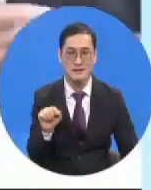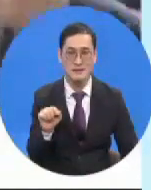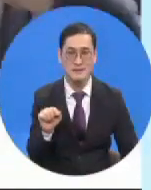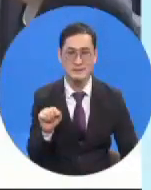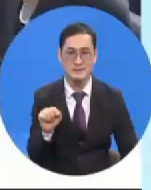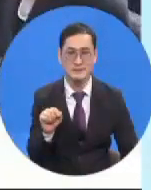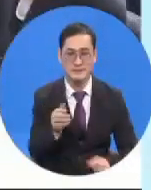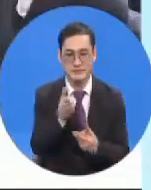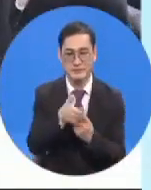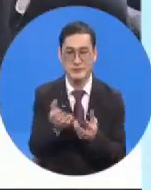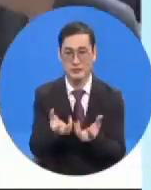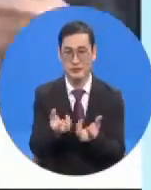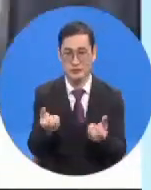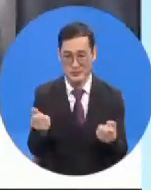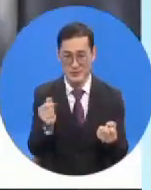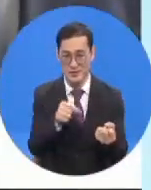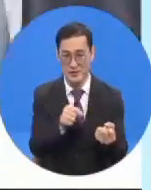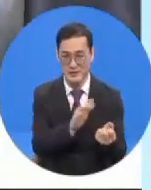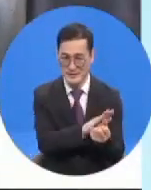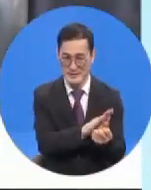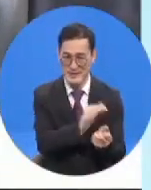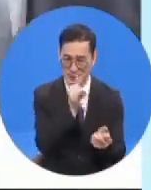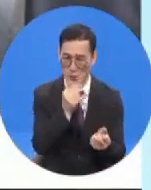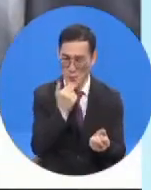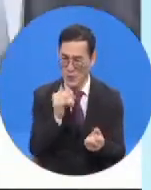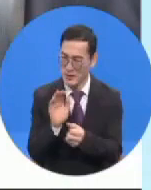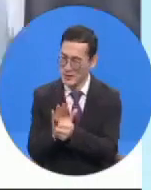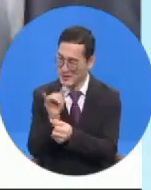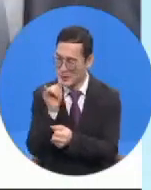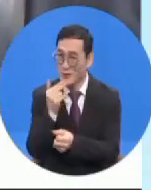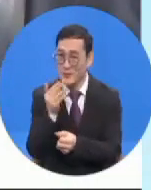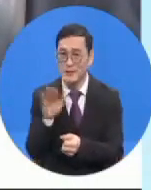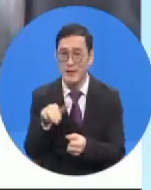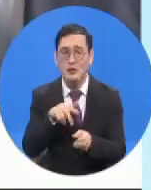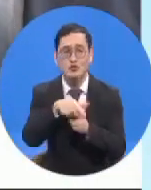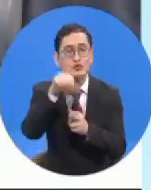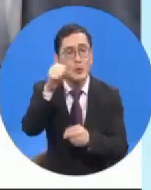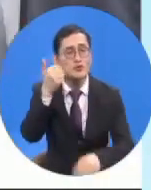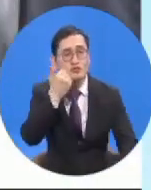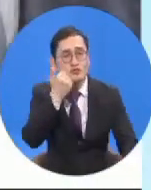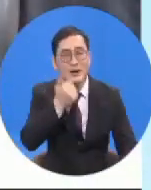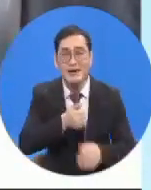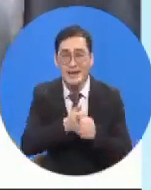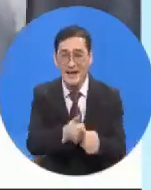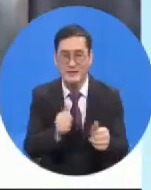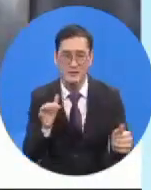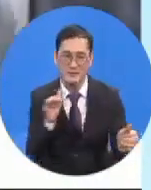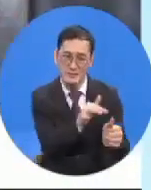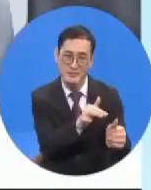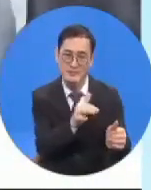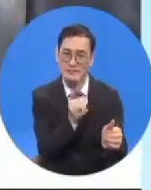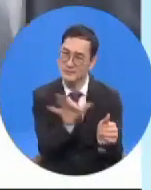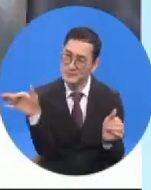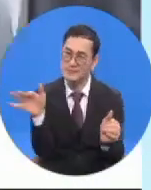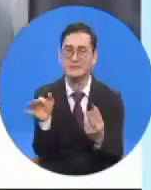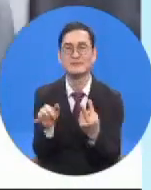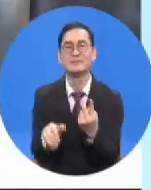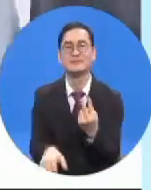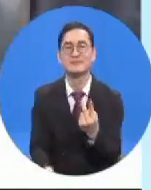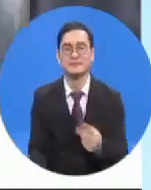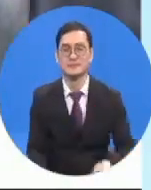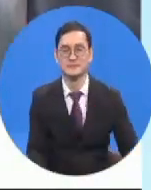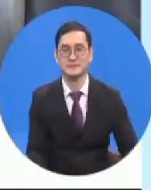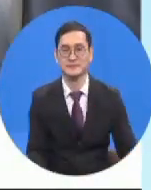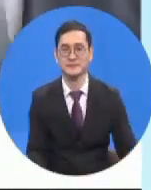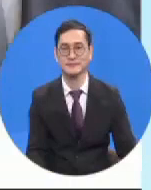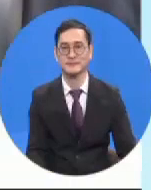하지만, 후보가 누구냐에 따라서 선호도가 일정 부분 작용하게 되면 네. 정권 교체냐 아니면 정권 유지나 두 가지에 영향을 미칠 수 있거든요. 그래서 네. 중요한